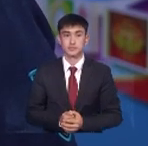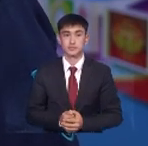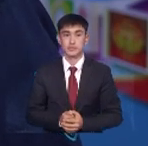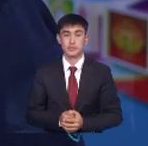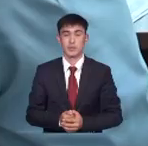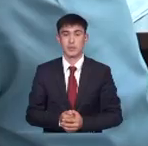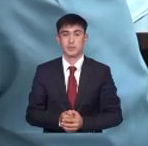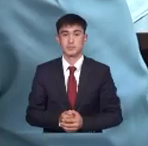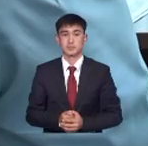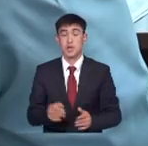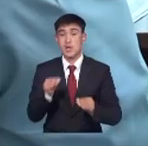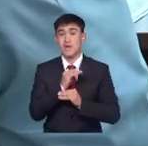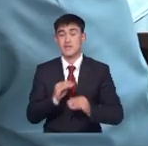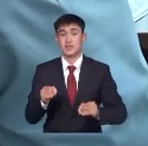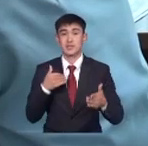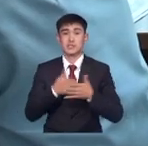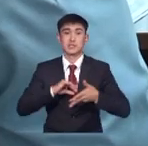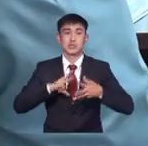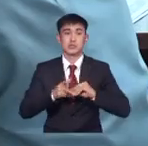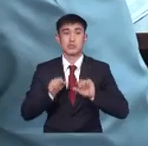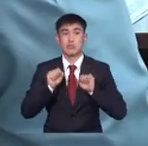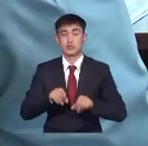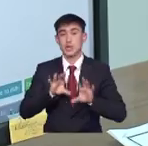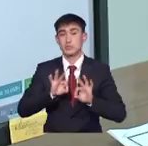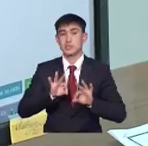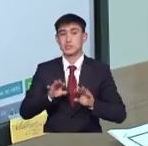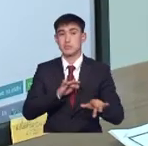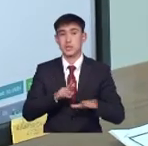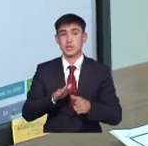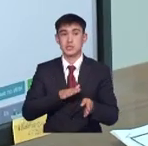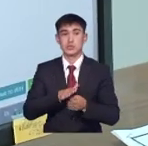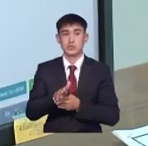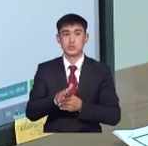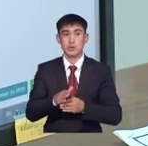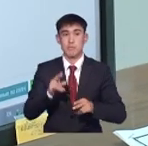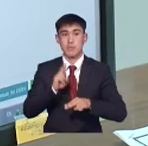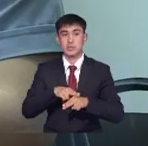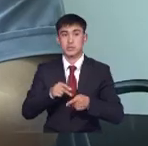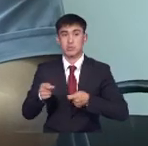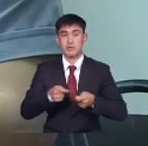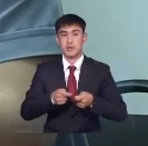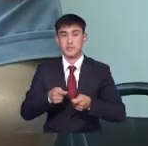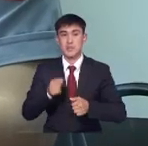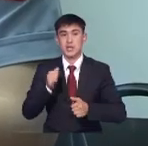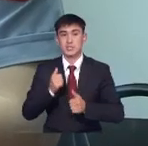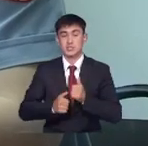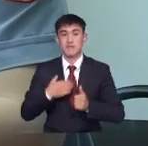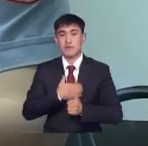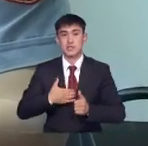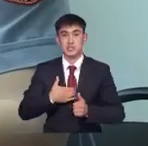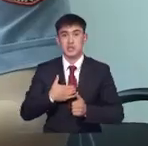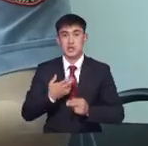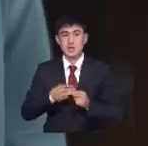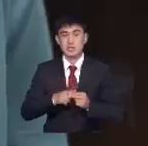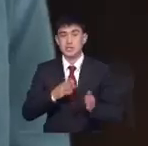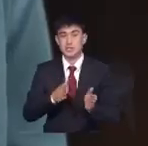проводятся вовремя. Эффективность достигнутых результатов можно объяснить рядом мер, реализованных в рамках полицейского управления. В частности, важным аспектом